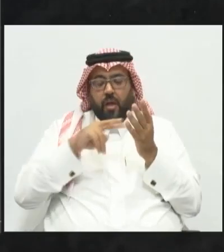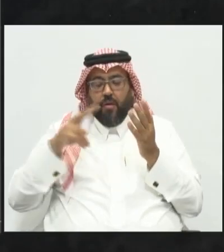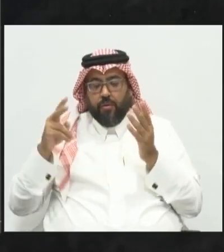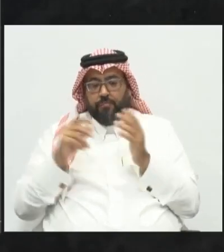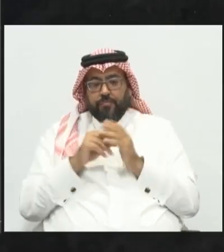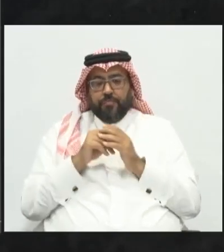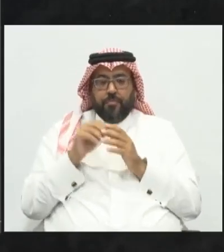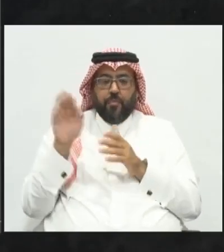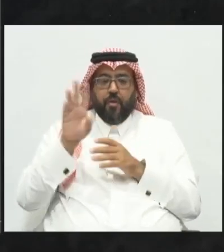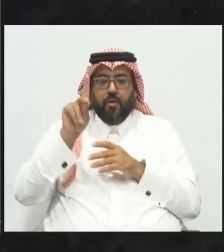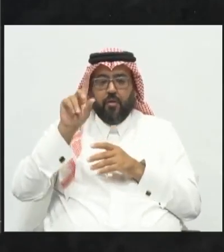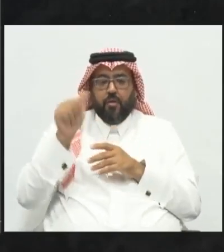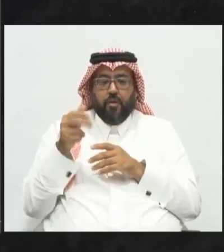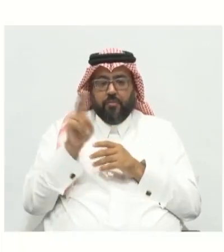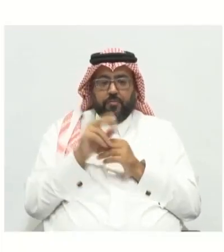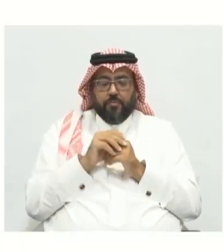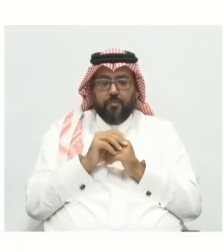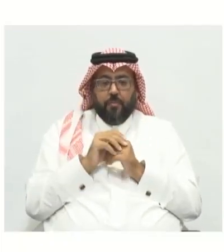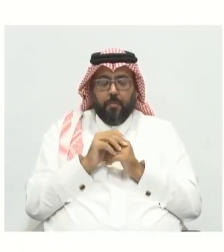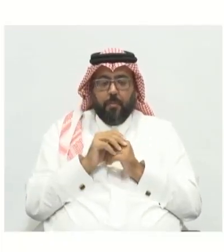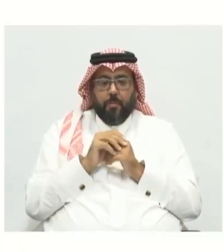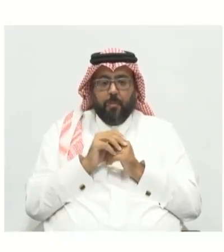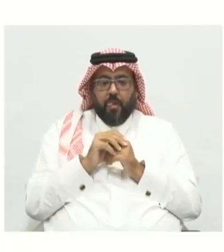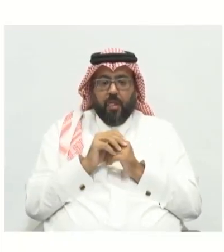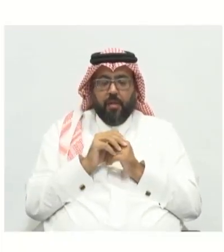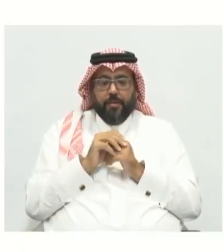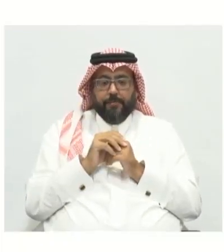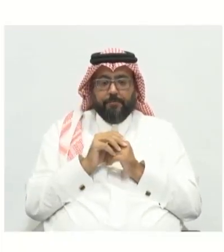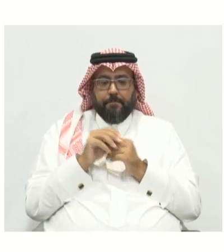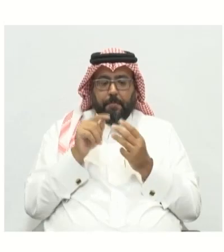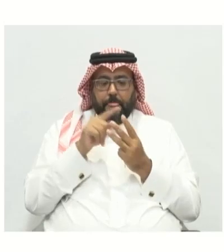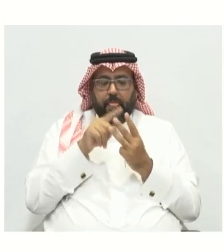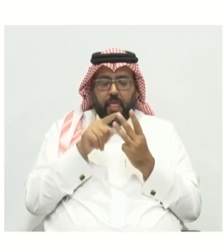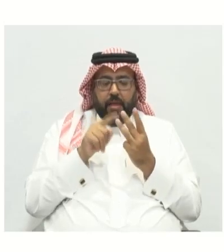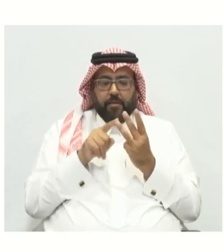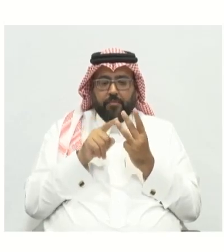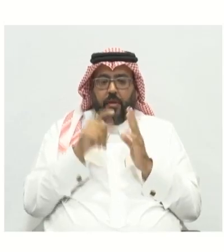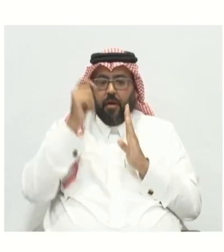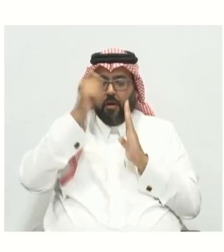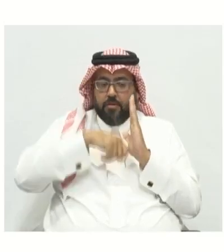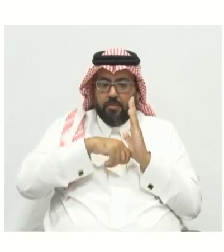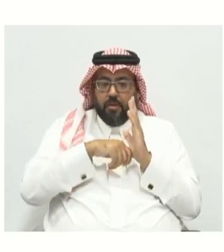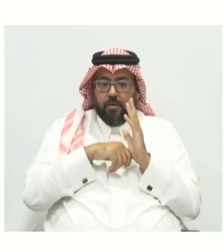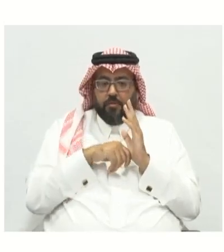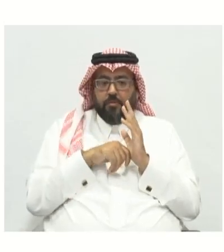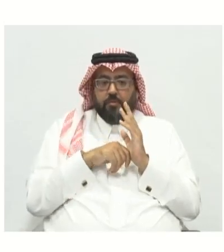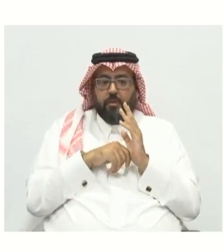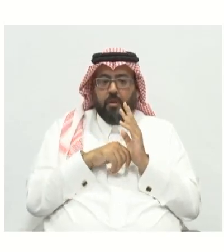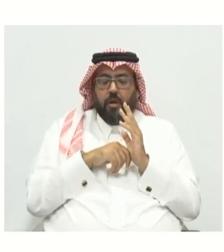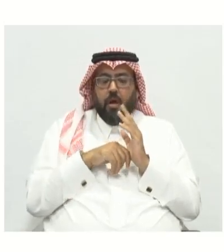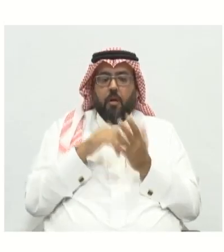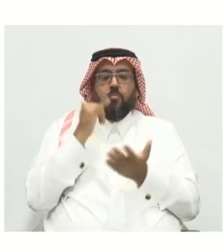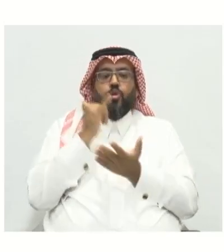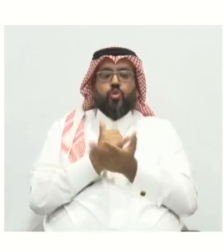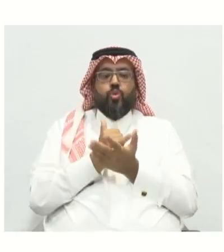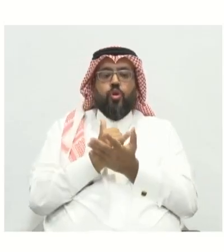السلطات في المملكه العربيه السعوديه وهي كالتالي انها ثلاث سلطات مرجعيتها الى الملك